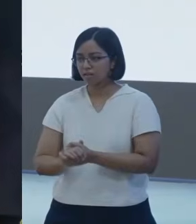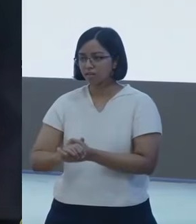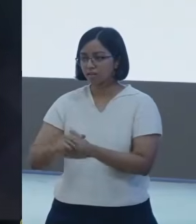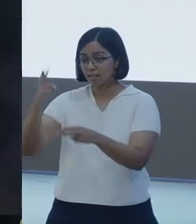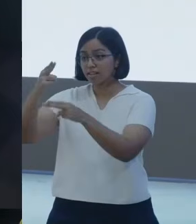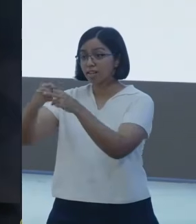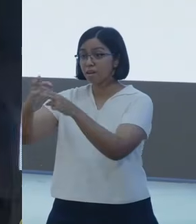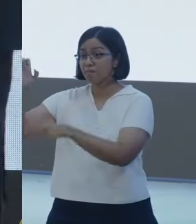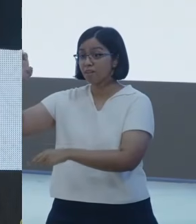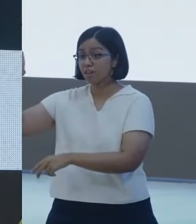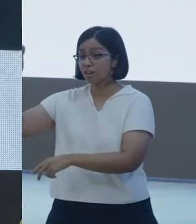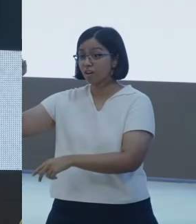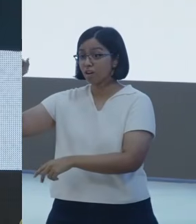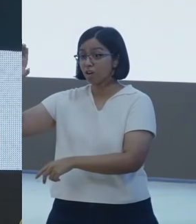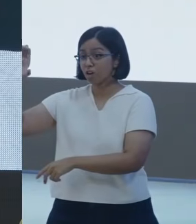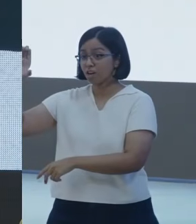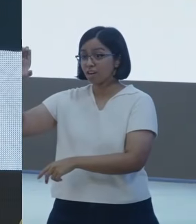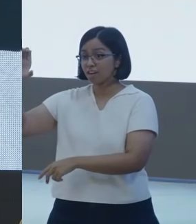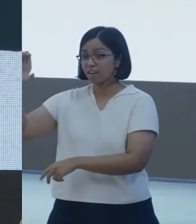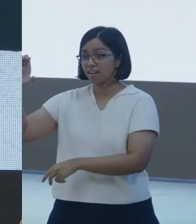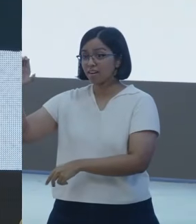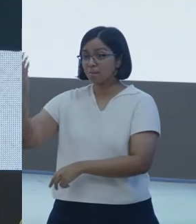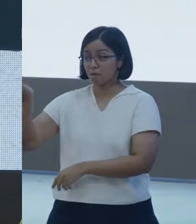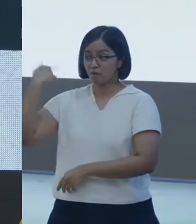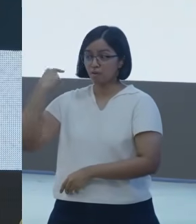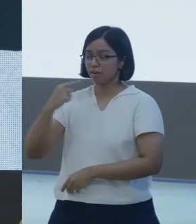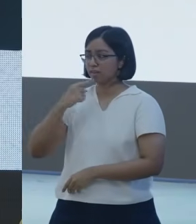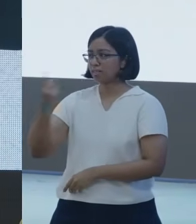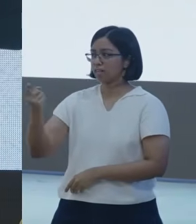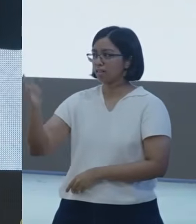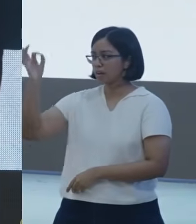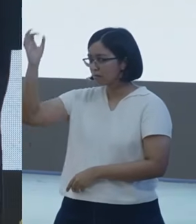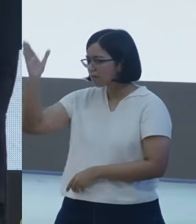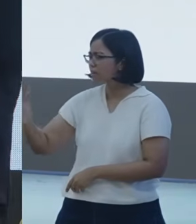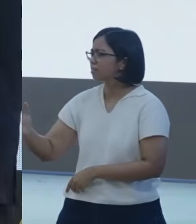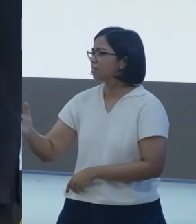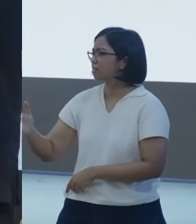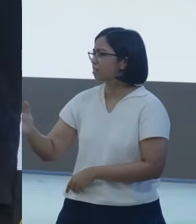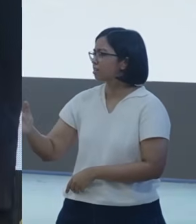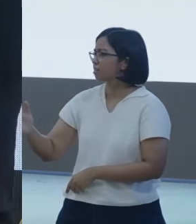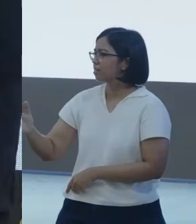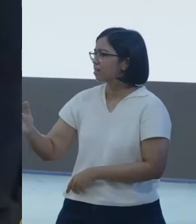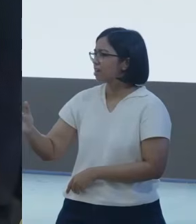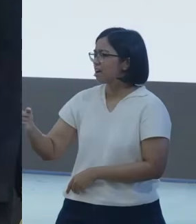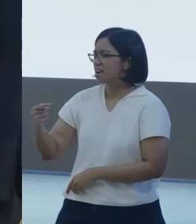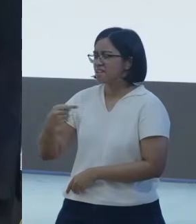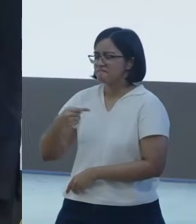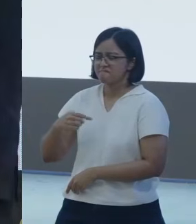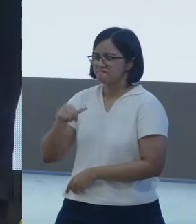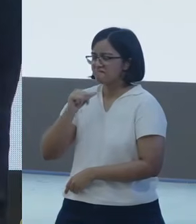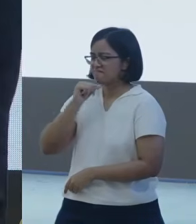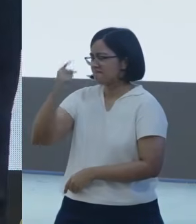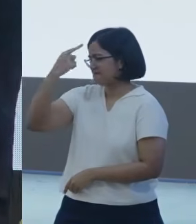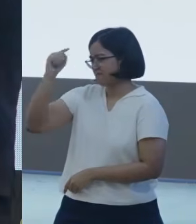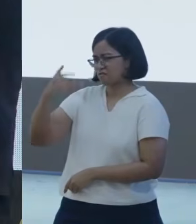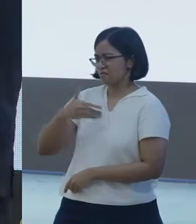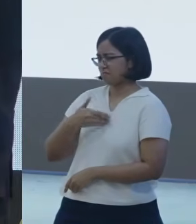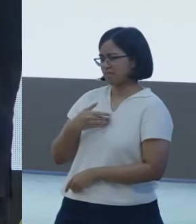si Eric na nagsabi sa kanya, "Pastor, hindi po para sa akin yan."